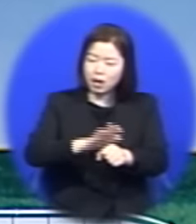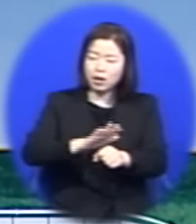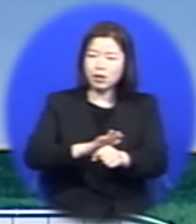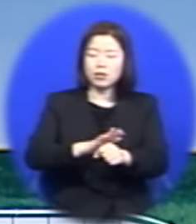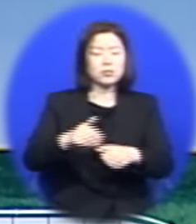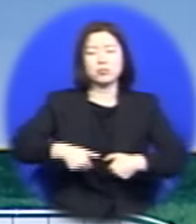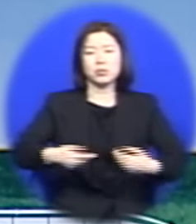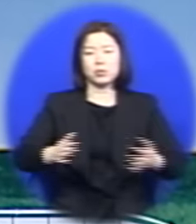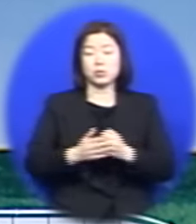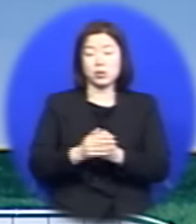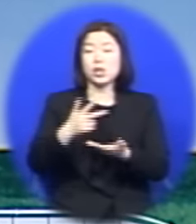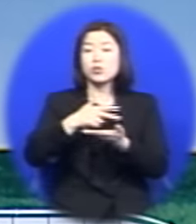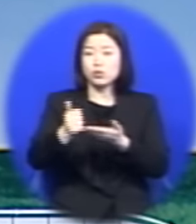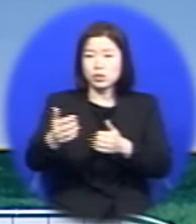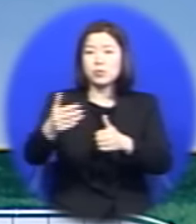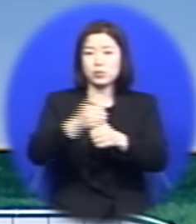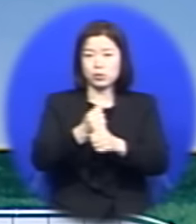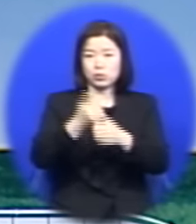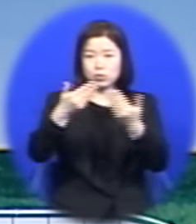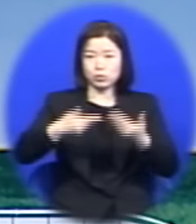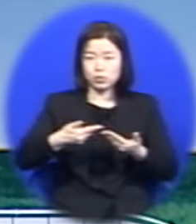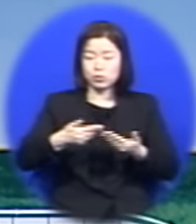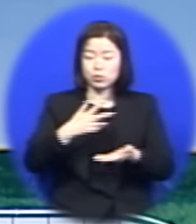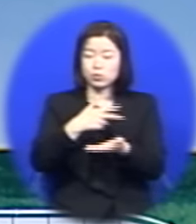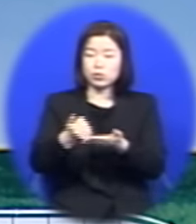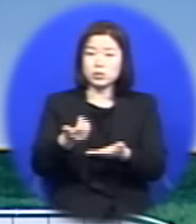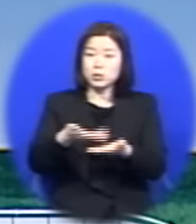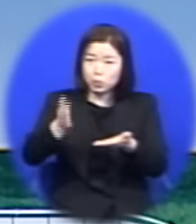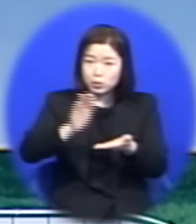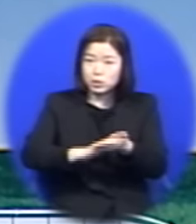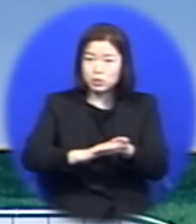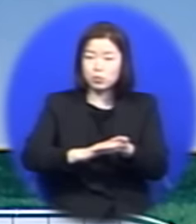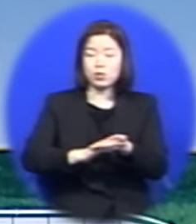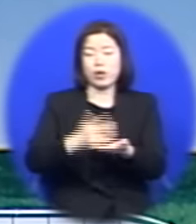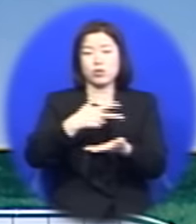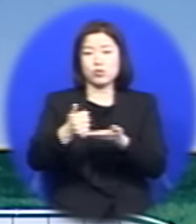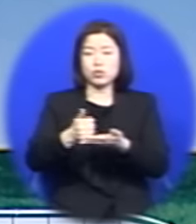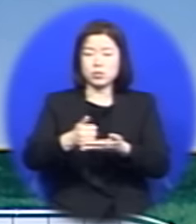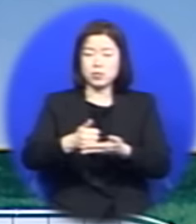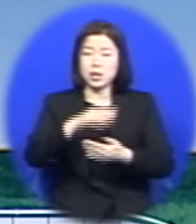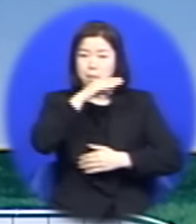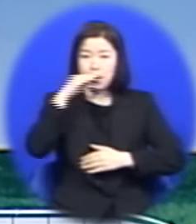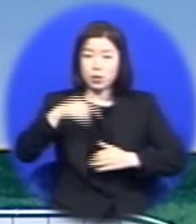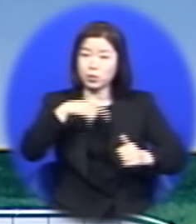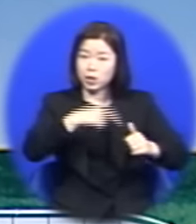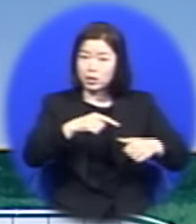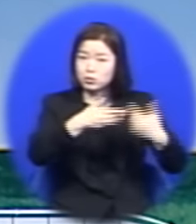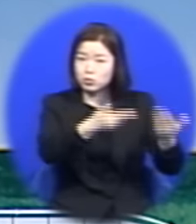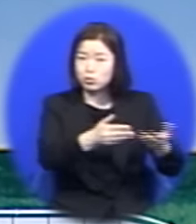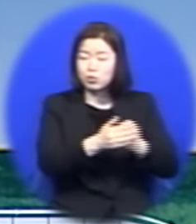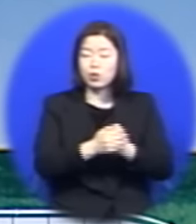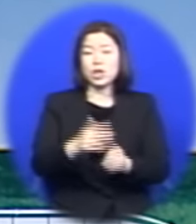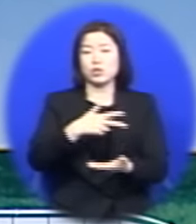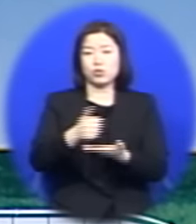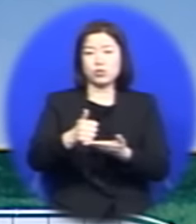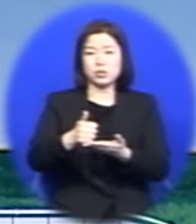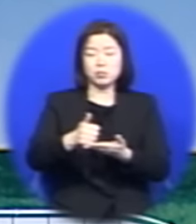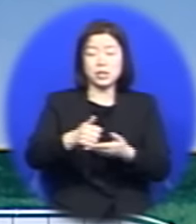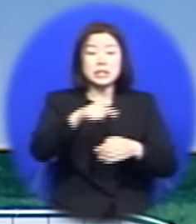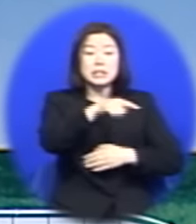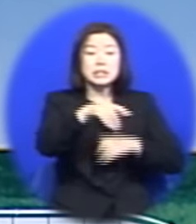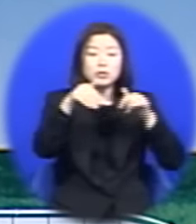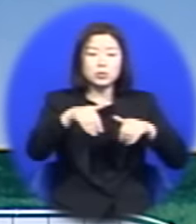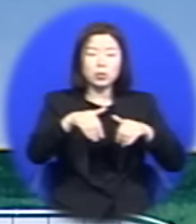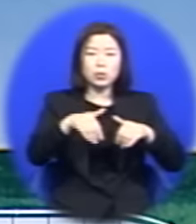주님이 붙들어주시고 주님이 고쳐주시고 주님이 바로 가르치시고 주님이 그 종을 친히 세우실 거